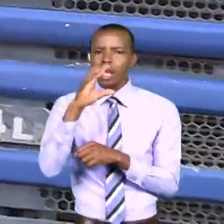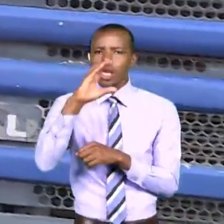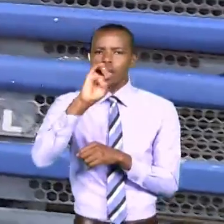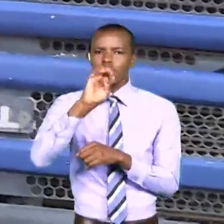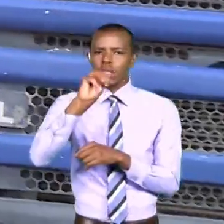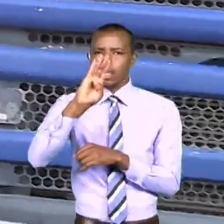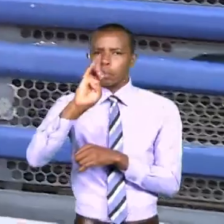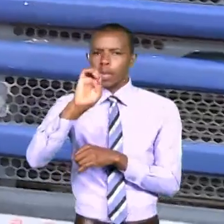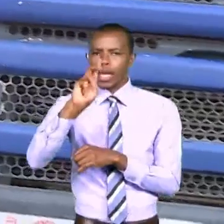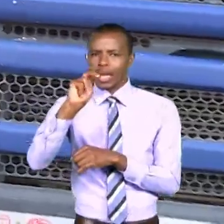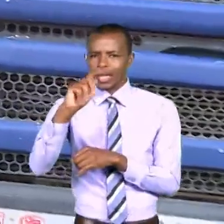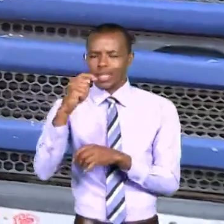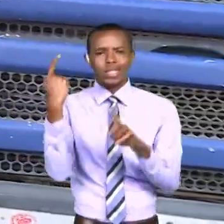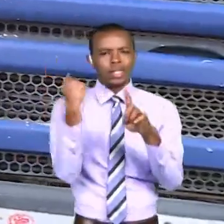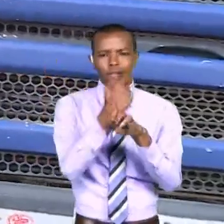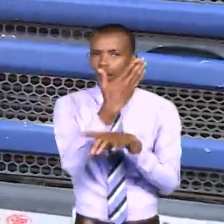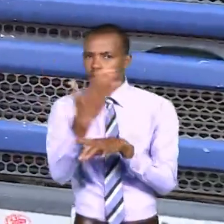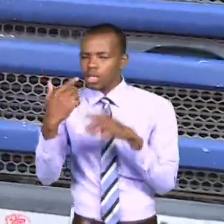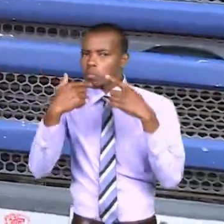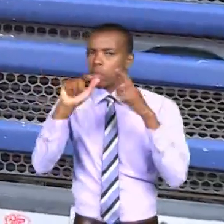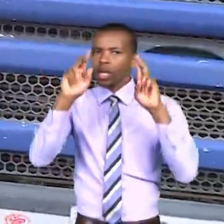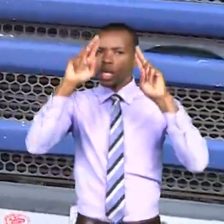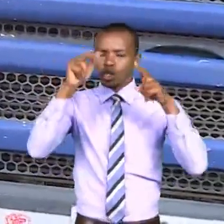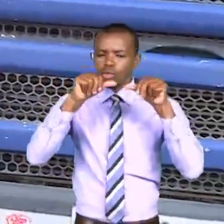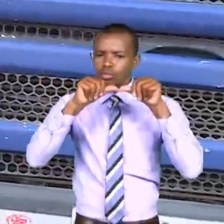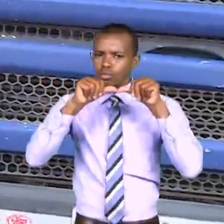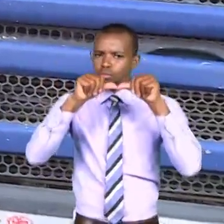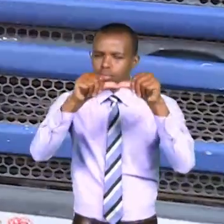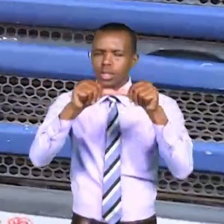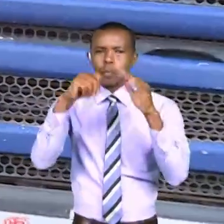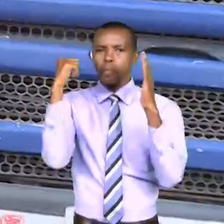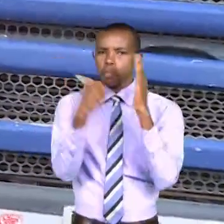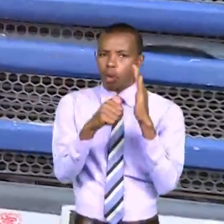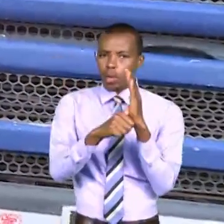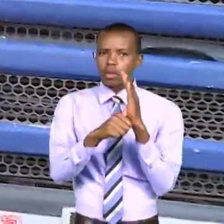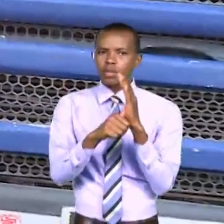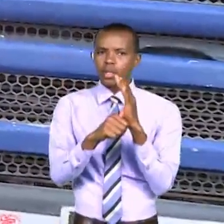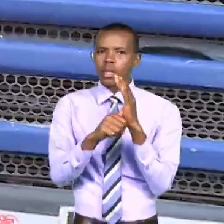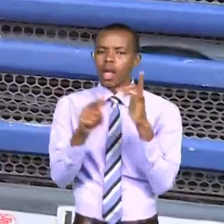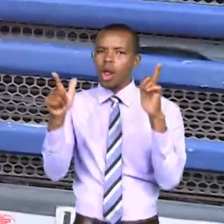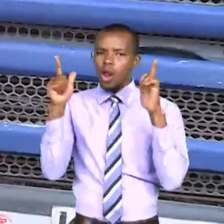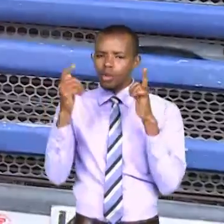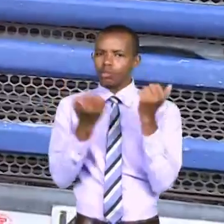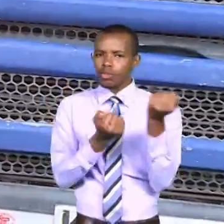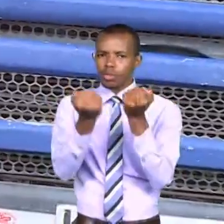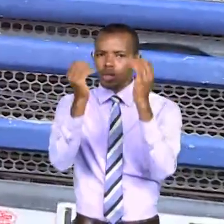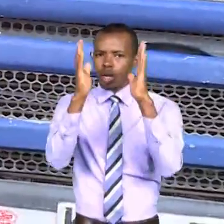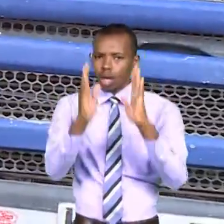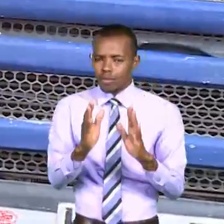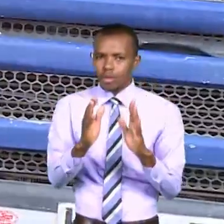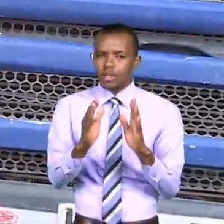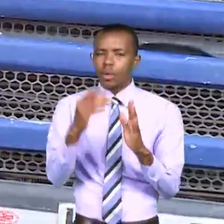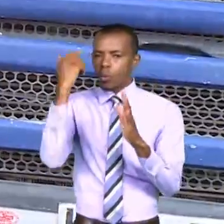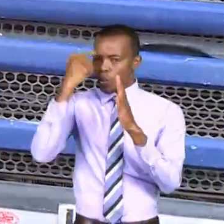pamoja na bidhaa mbalimbali tu. Lakini jambo ambalo linaendelea kuwa tatizo ama kikwazo kwa madereva hawa wa magari ya masafa marefu ni